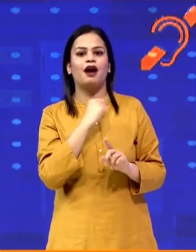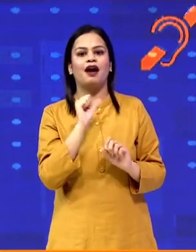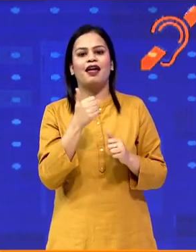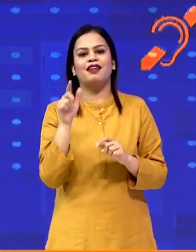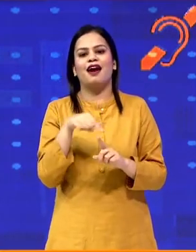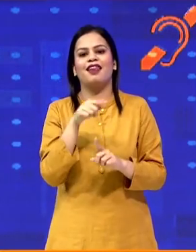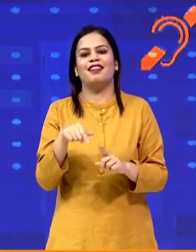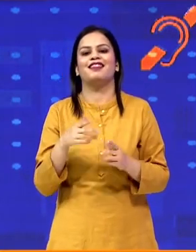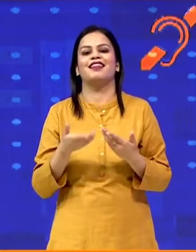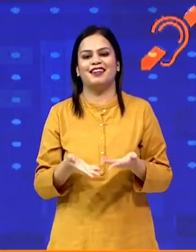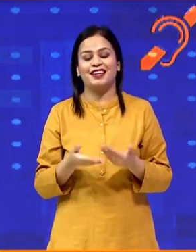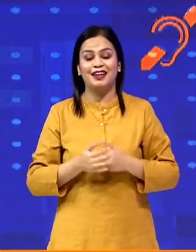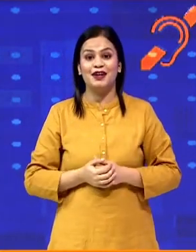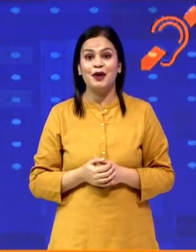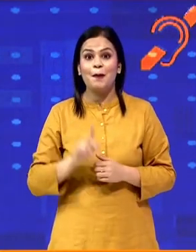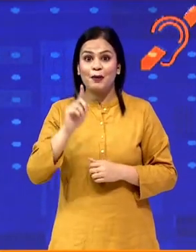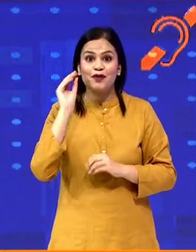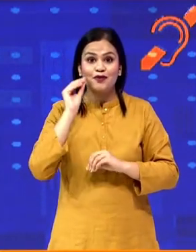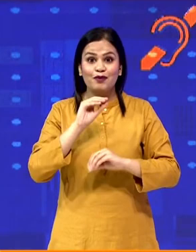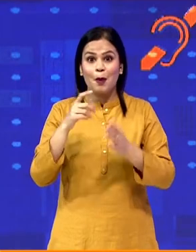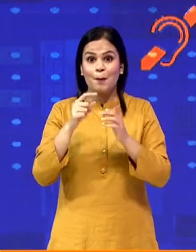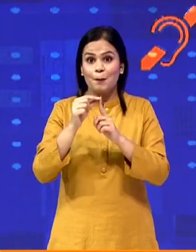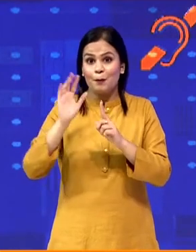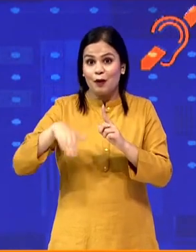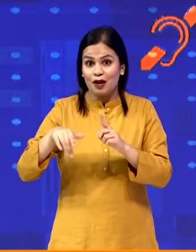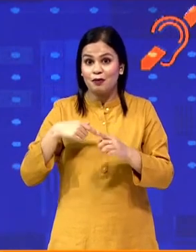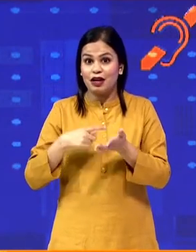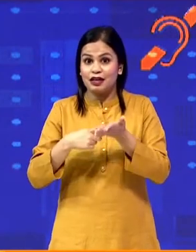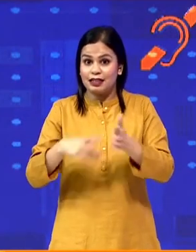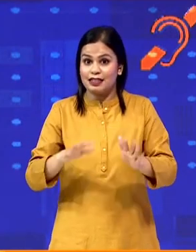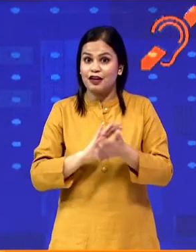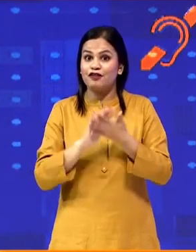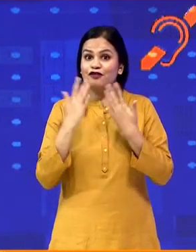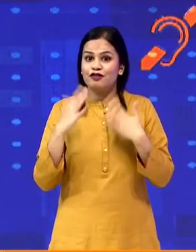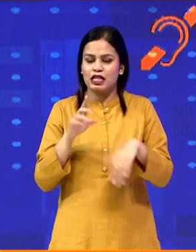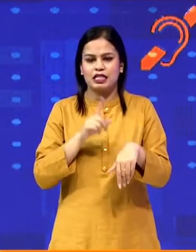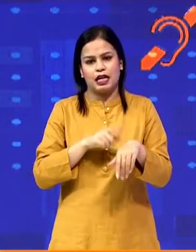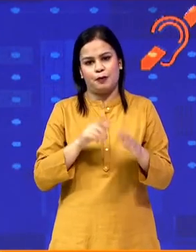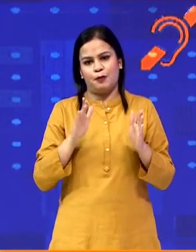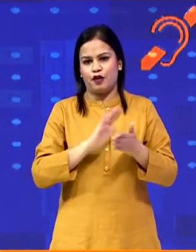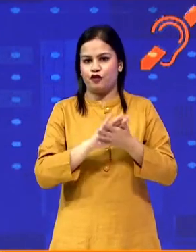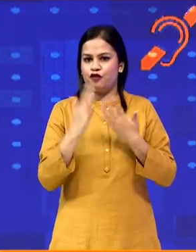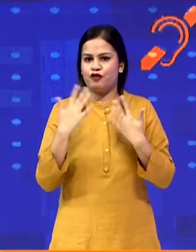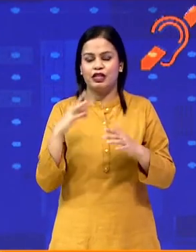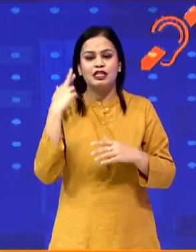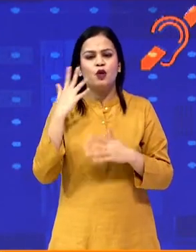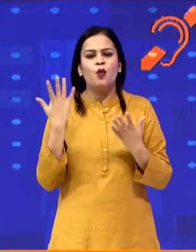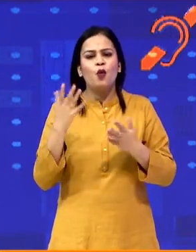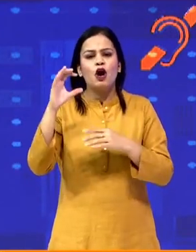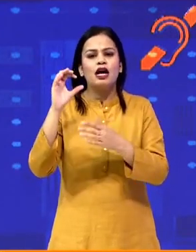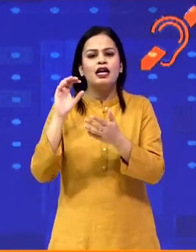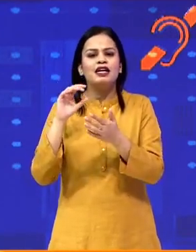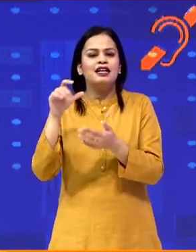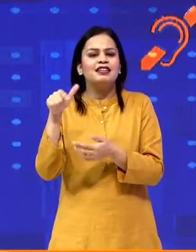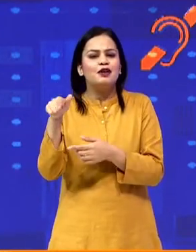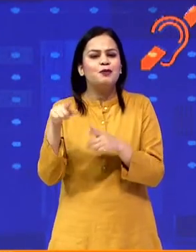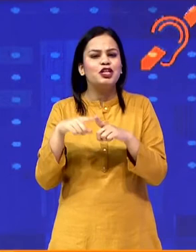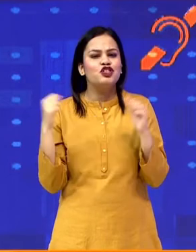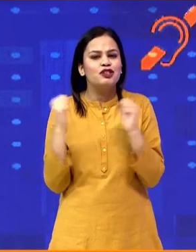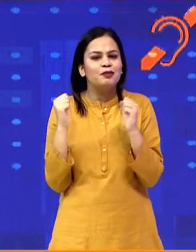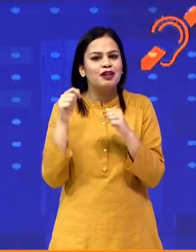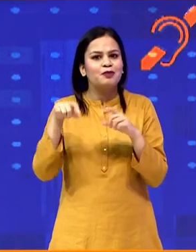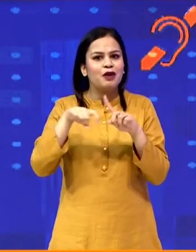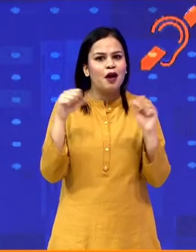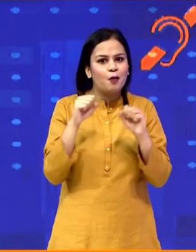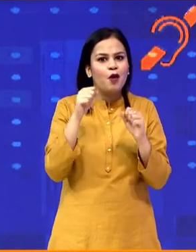मेरा पार्लियामेंट से रिटायरमेंट हो गया मेरी अवधि खत्म होगी क्योंकि जम्मू कश्मीर में वह भी मोदी जी